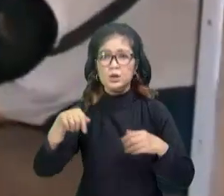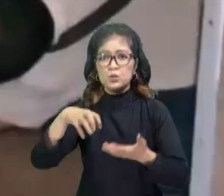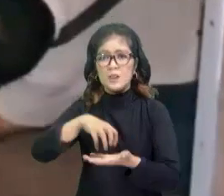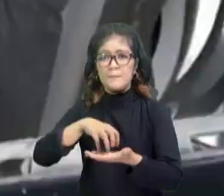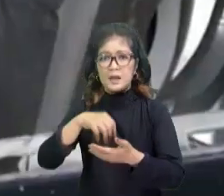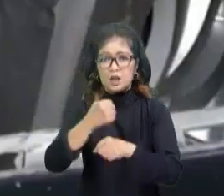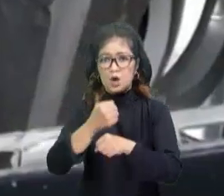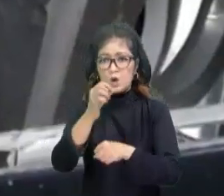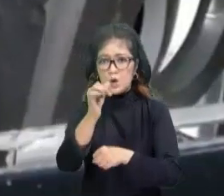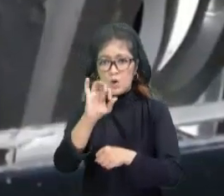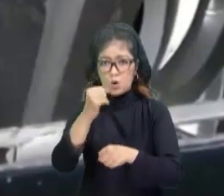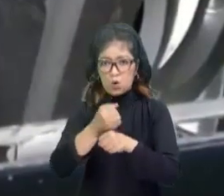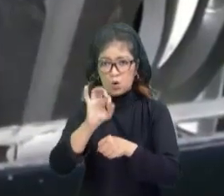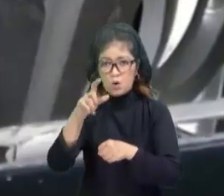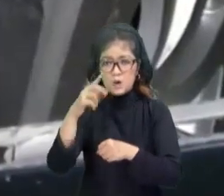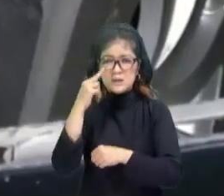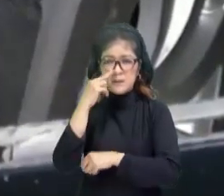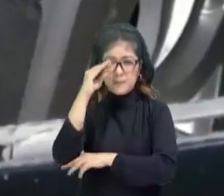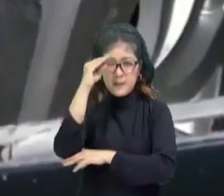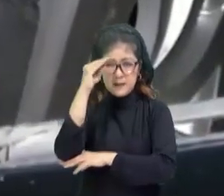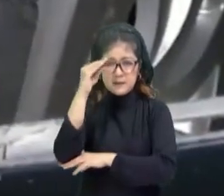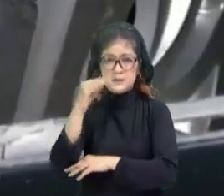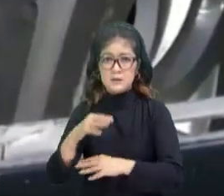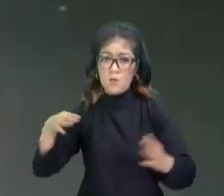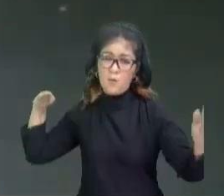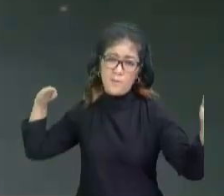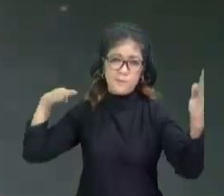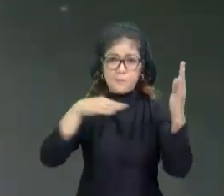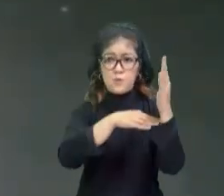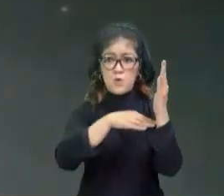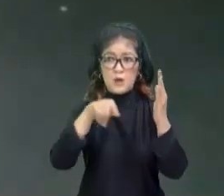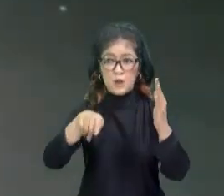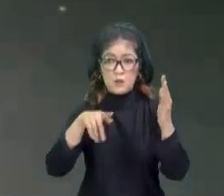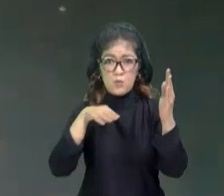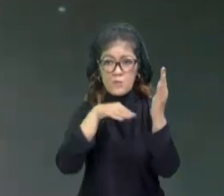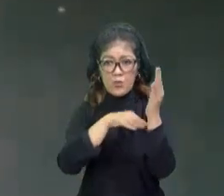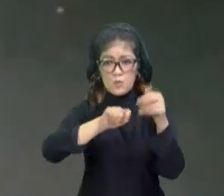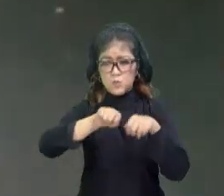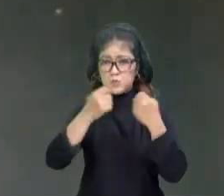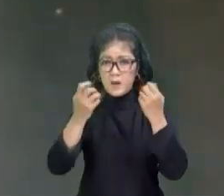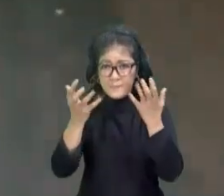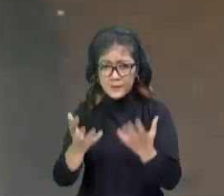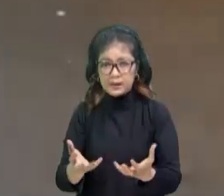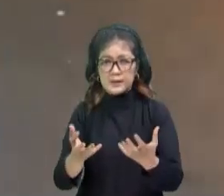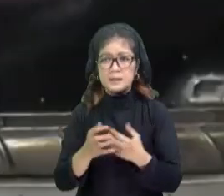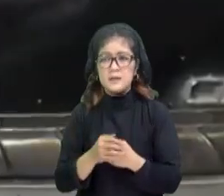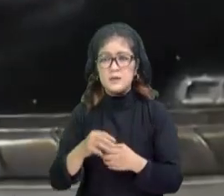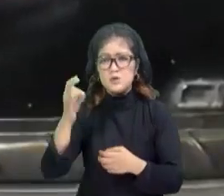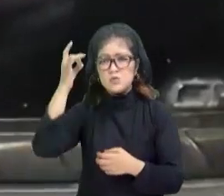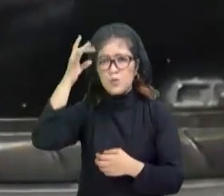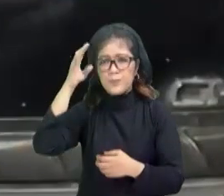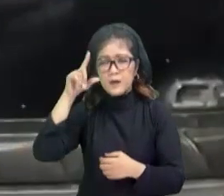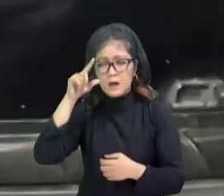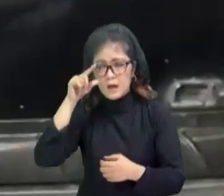dinihari kerasnya benturan menyebabkan bagian depan mobil rusak parah yang diduga pengemudi mengantuk saat berkendara